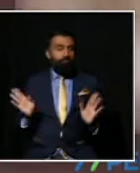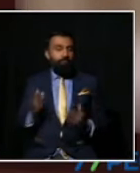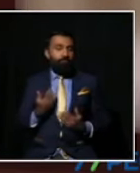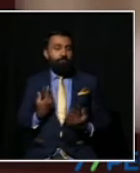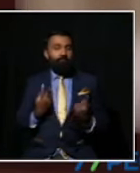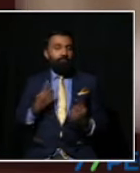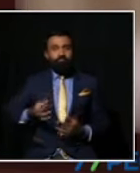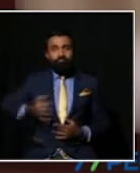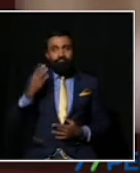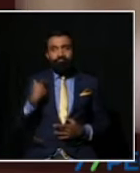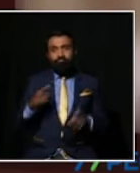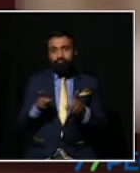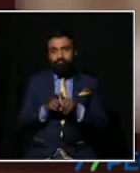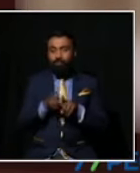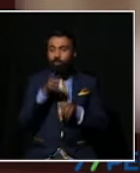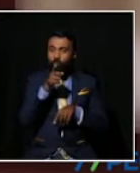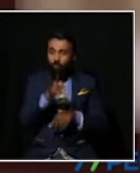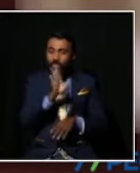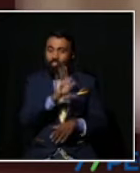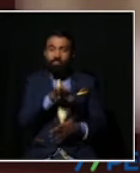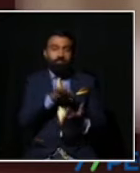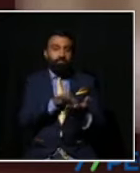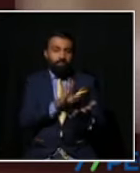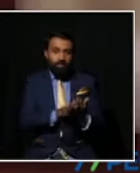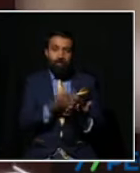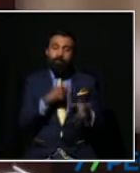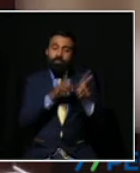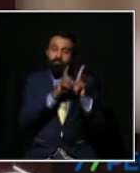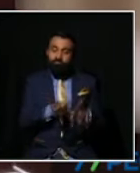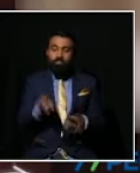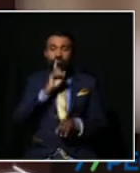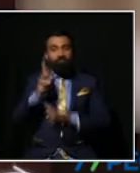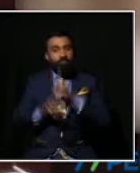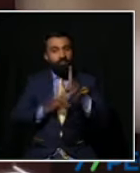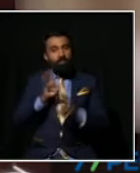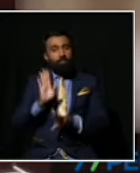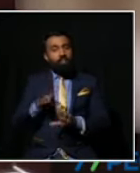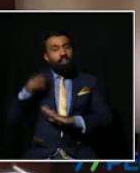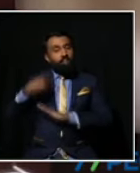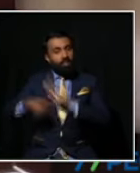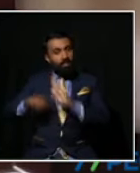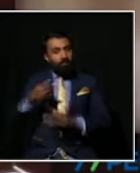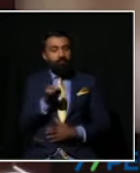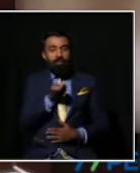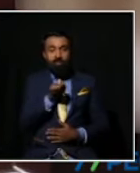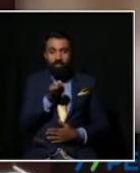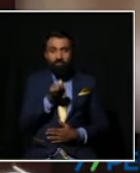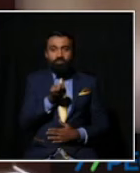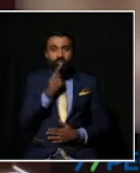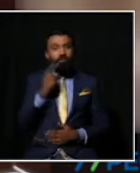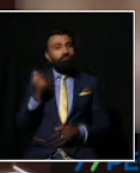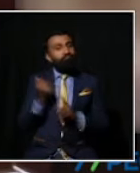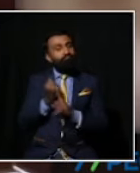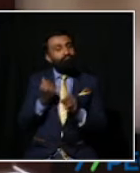නැහැ. ඒ නිසා ඔබතුමාලා ඉන්න ස්ථාවරයේ ඉඳගෙනම තමයි අපිත් මේක කතා කරන්නේ. දැන් මේ රටේ ආර්ථිකයට සිදු වුණු හානිය